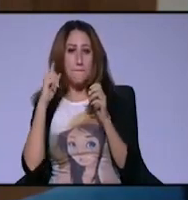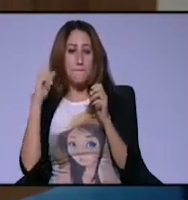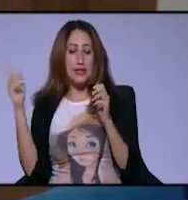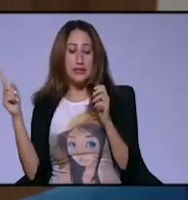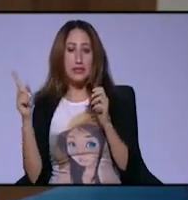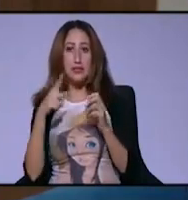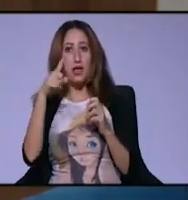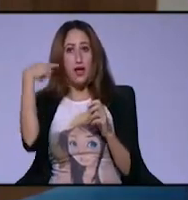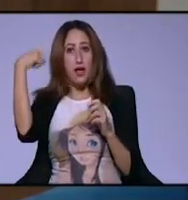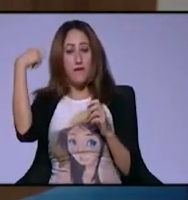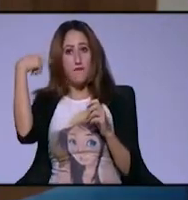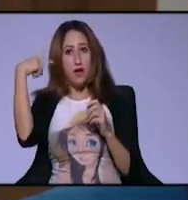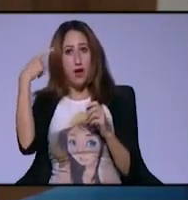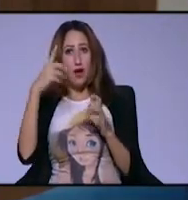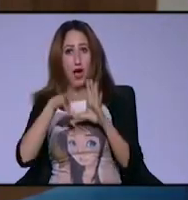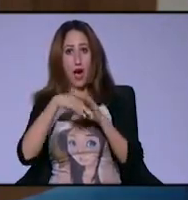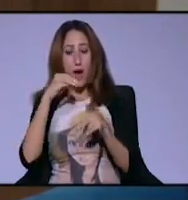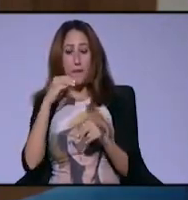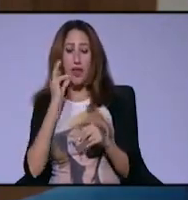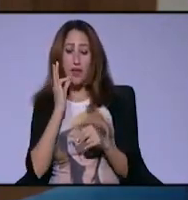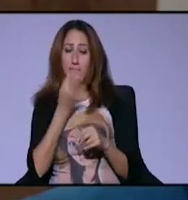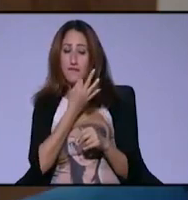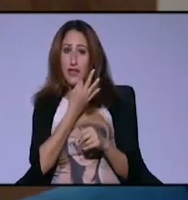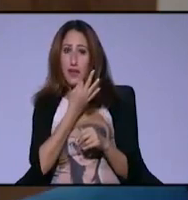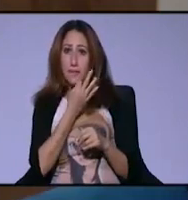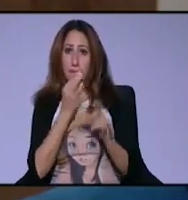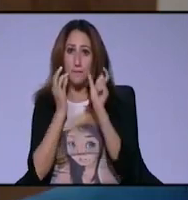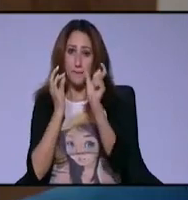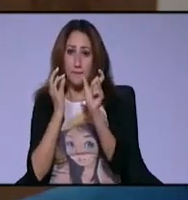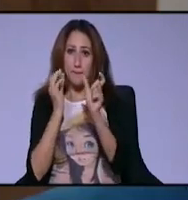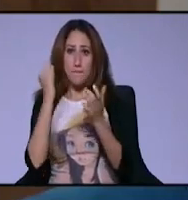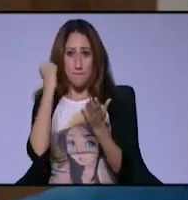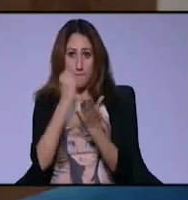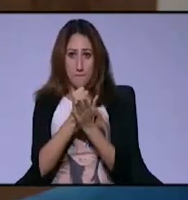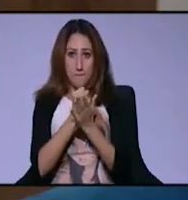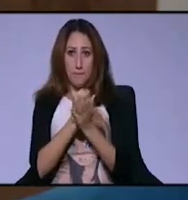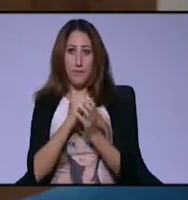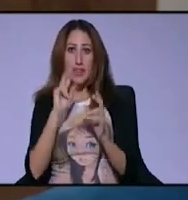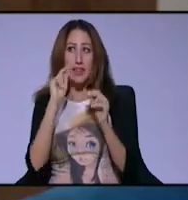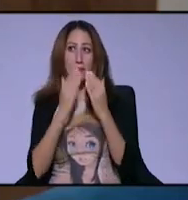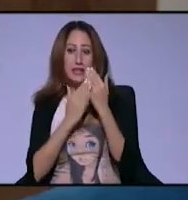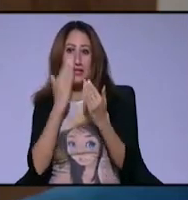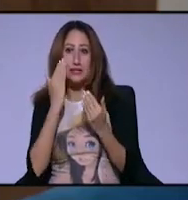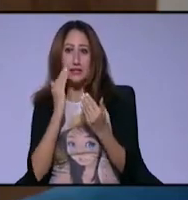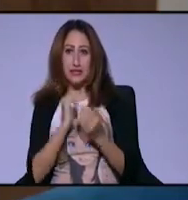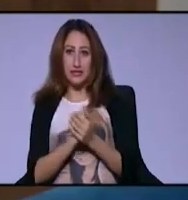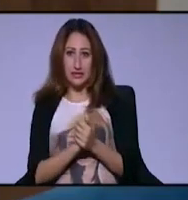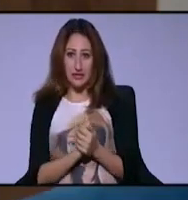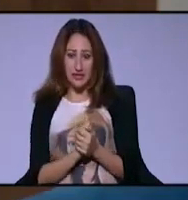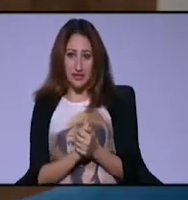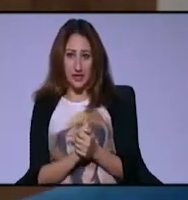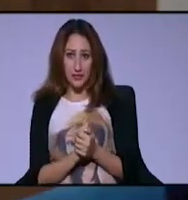ففكرنا في تناول الفيلم التسجيلي الوثائقي بس بجانب جديد اللي هو الديكو